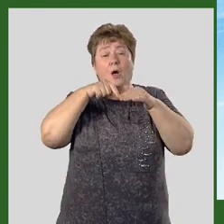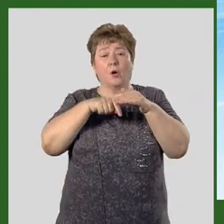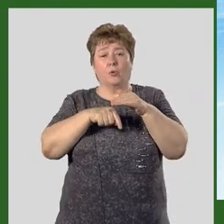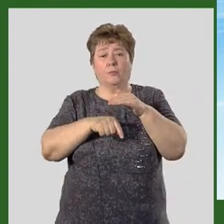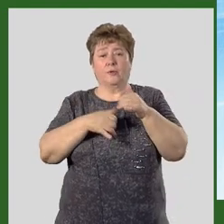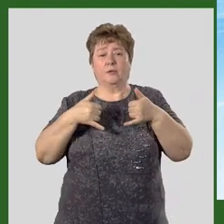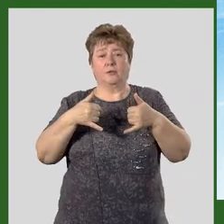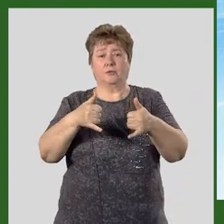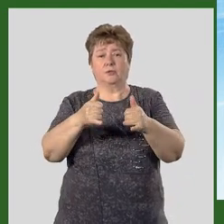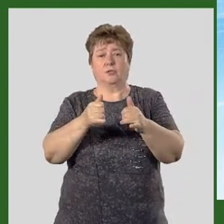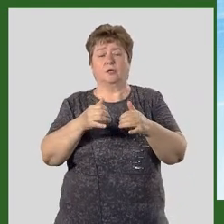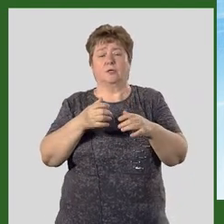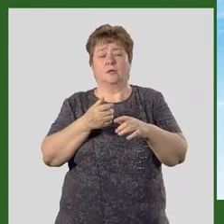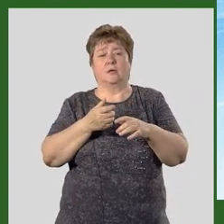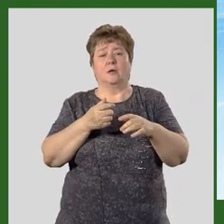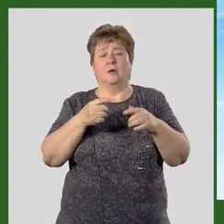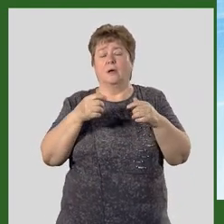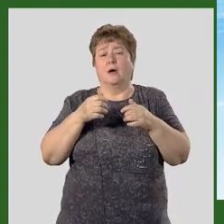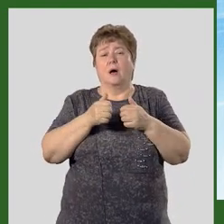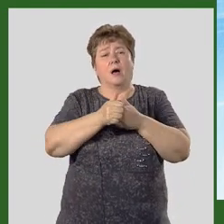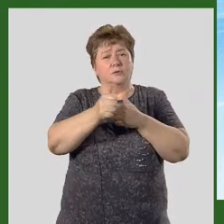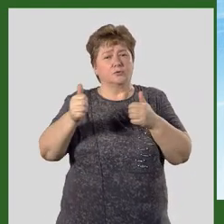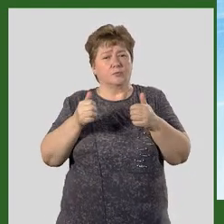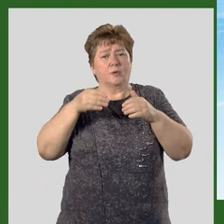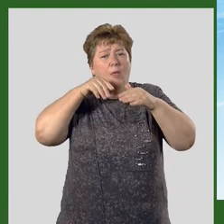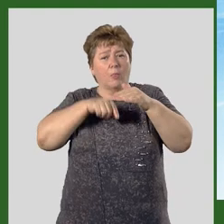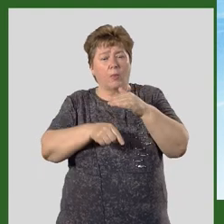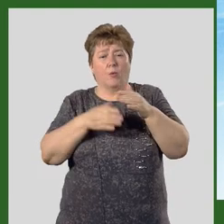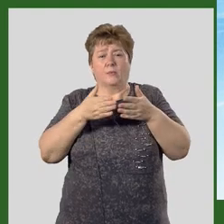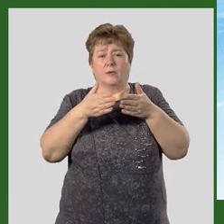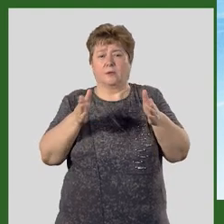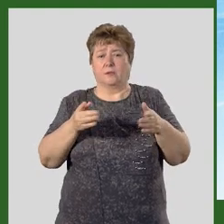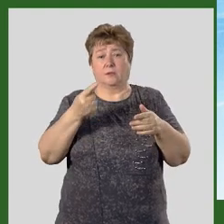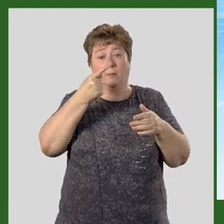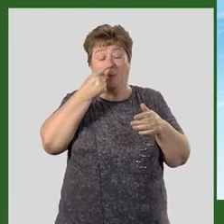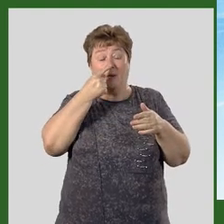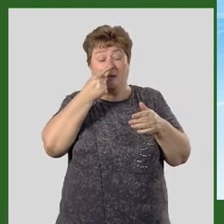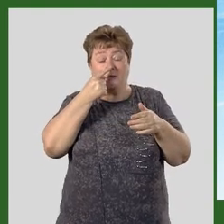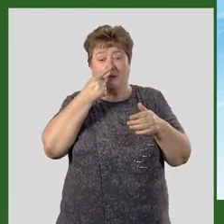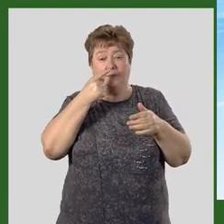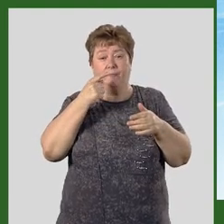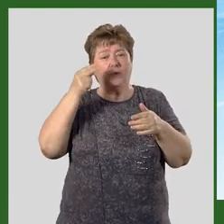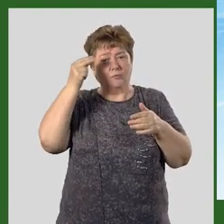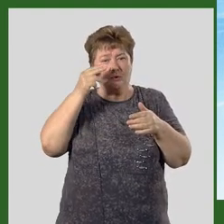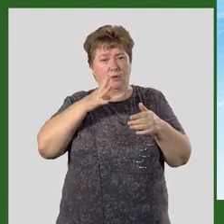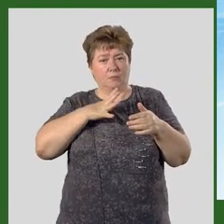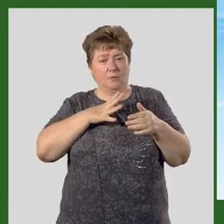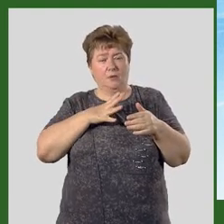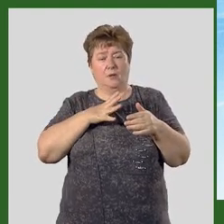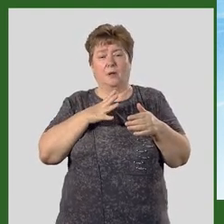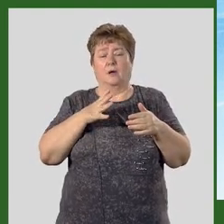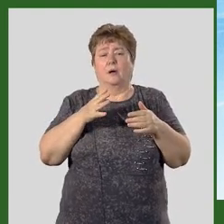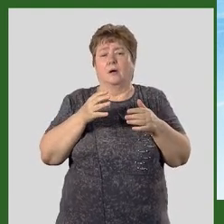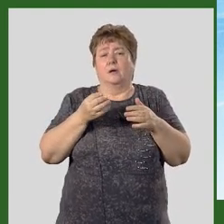Глубинные же течения, и особенно донные, открыты сравнительно недавно. Их